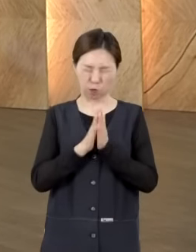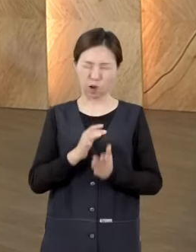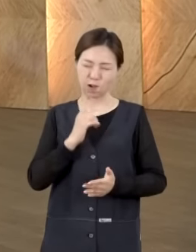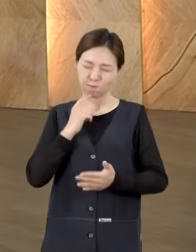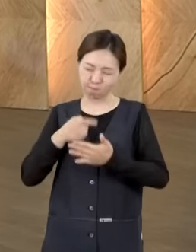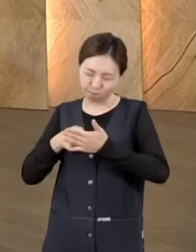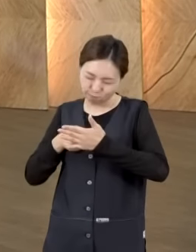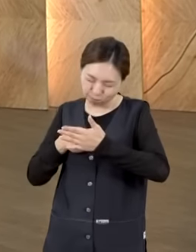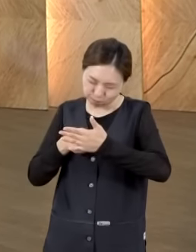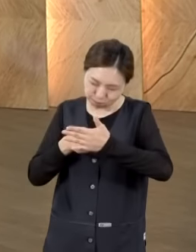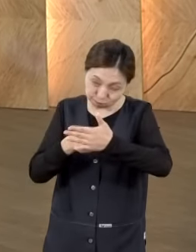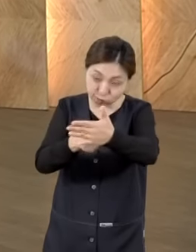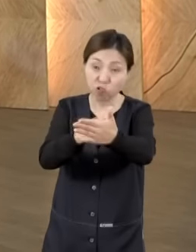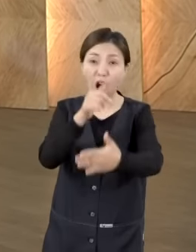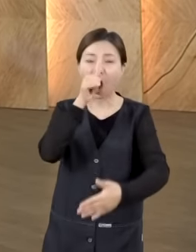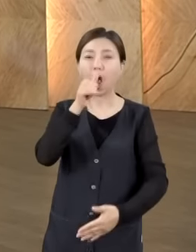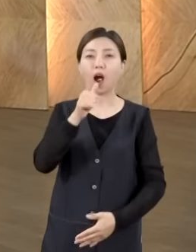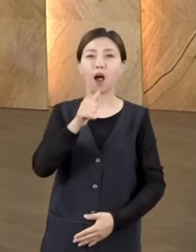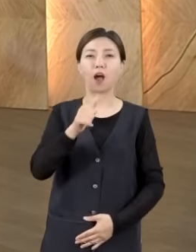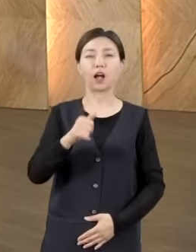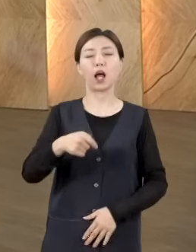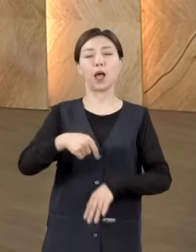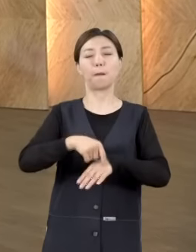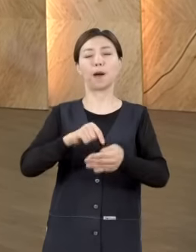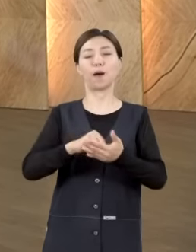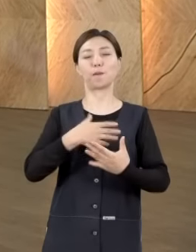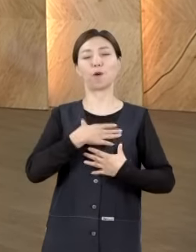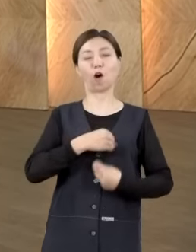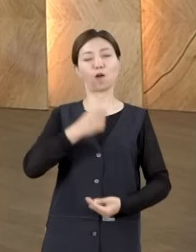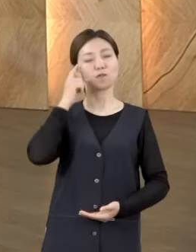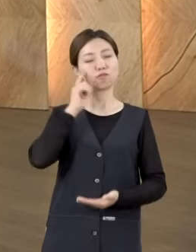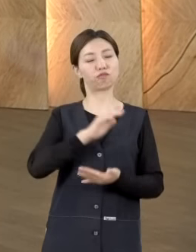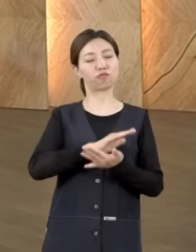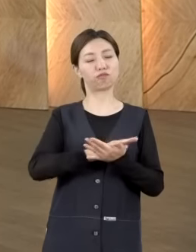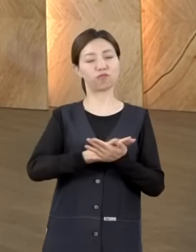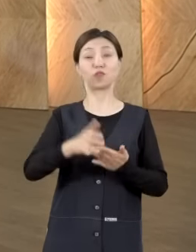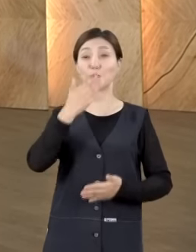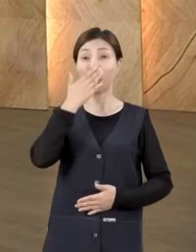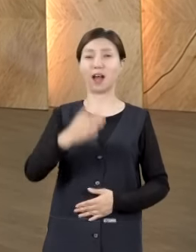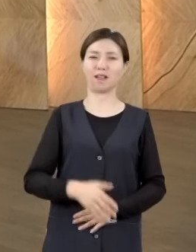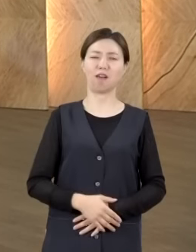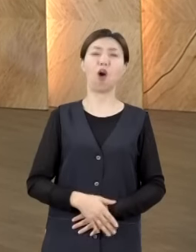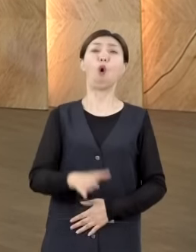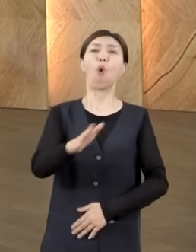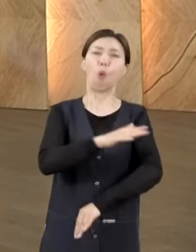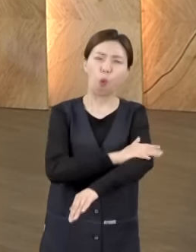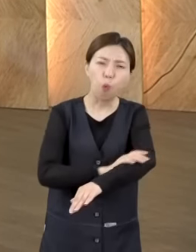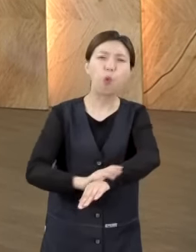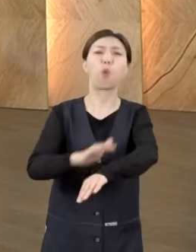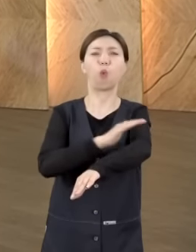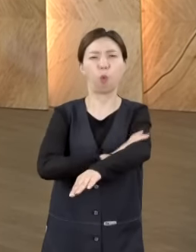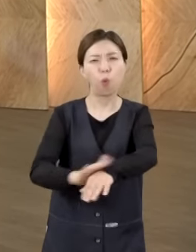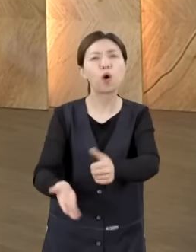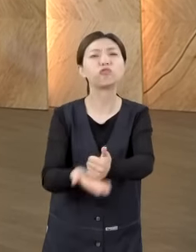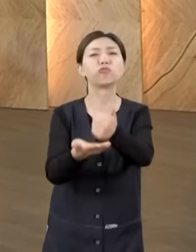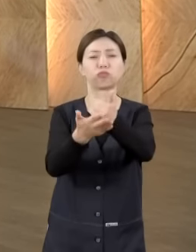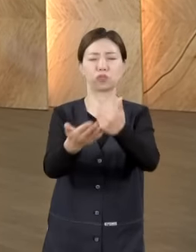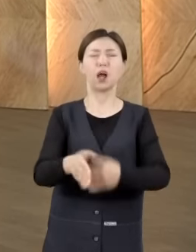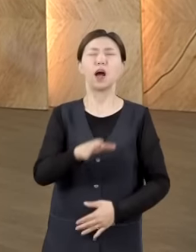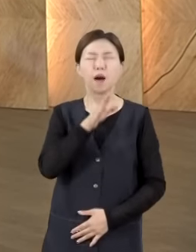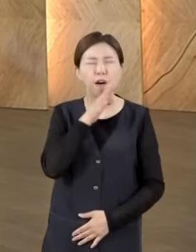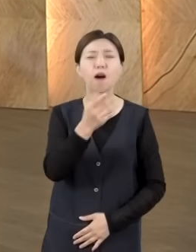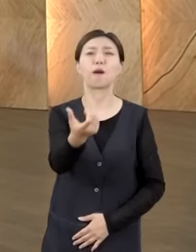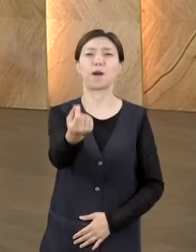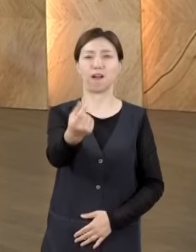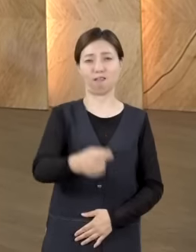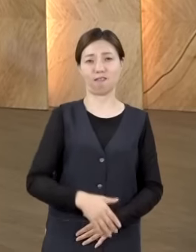마음의 중심을 딱 세우니까 너무 마음이 편안해지네요 그래서 제가 막 어우 잘 잘하십니다 잘